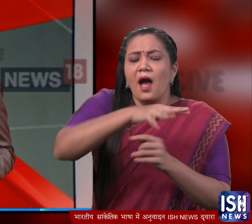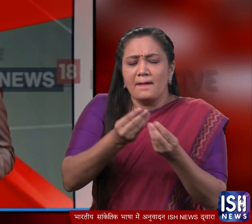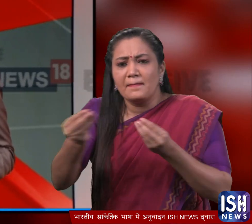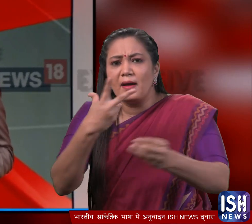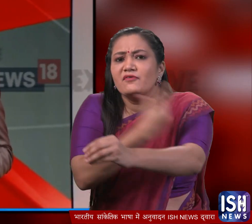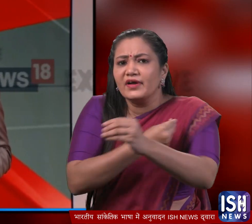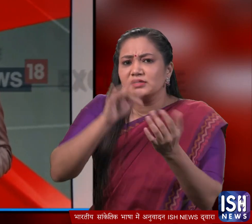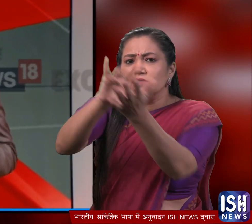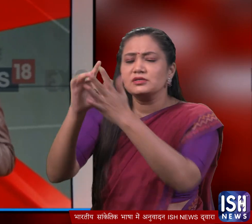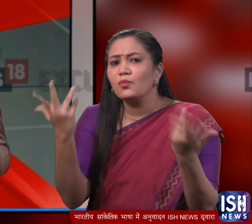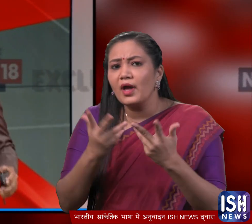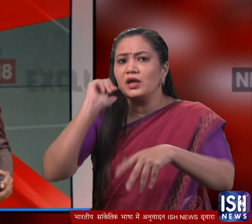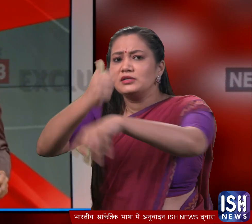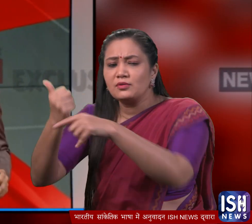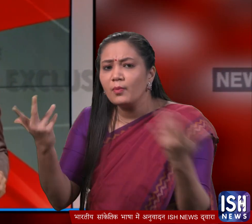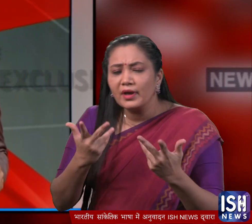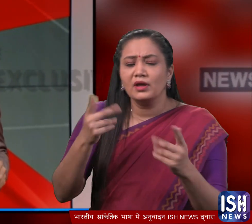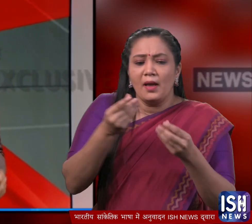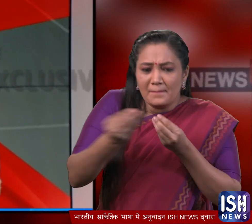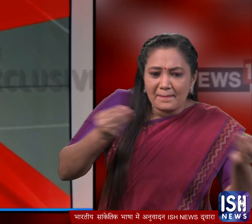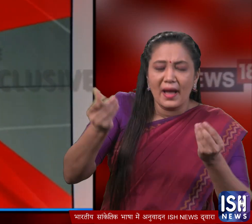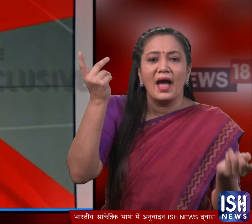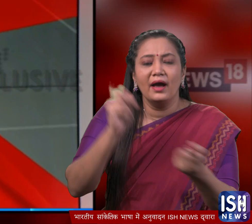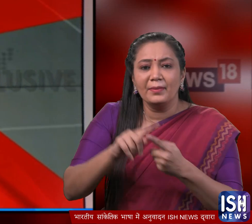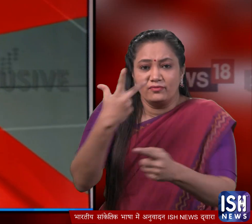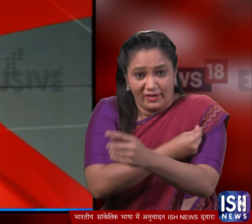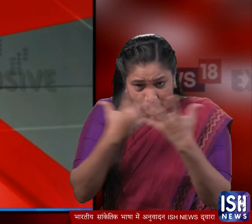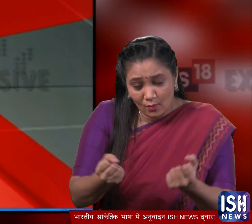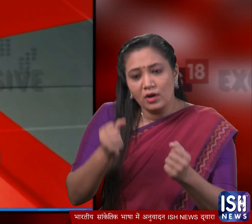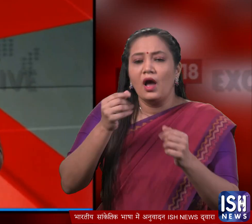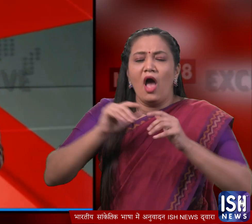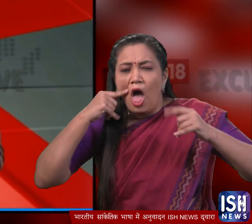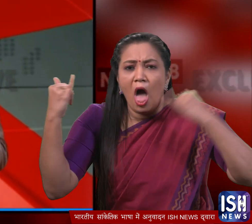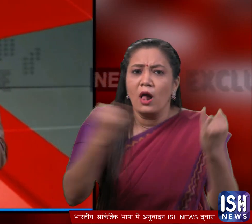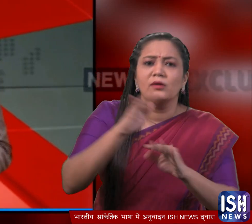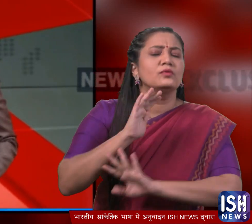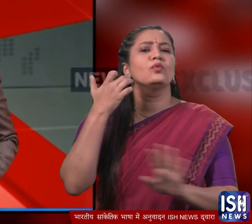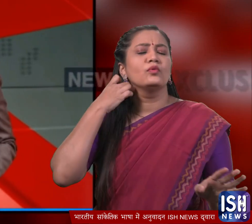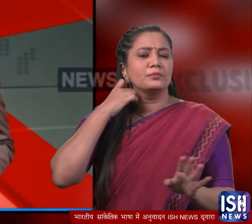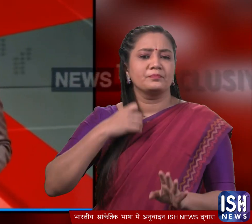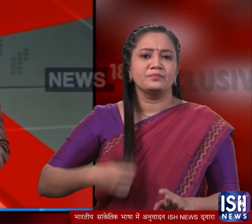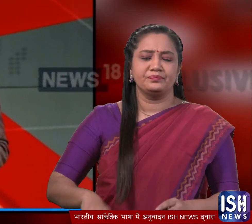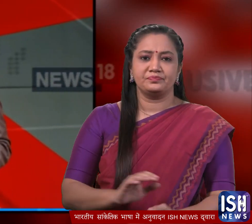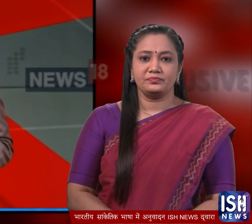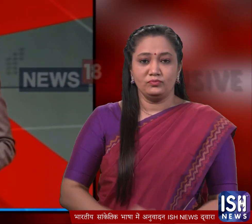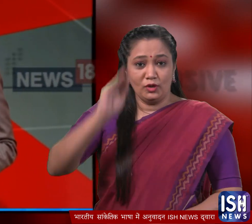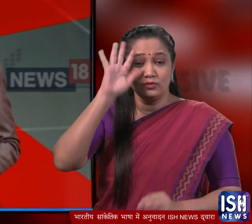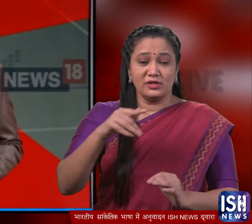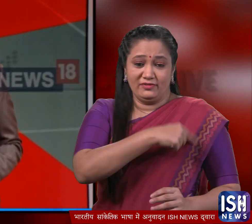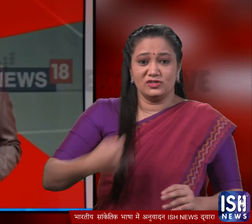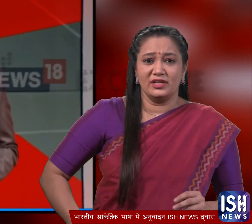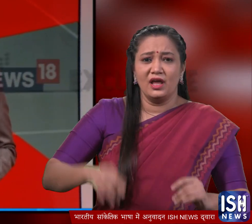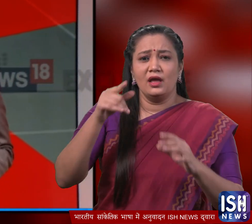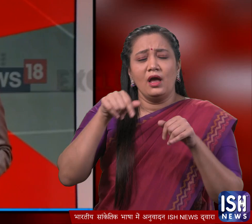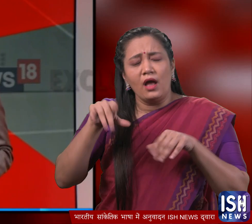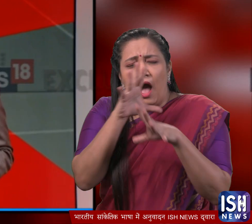में वैक्सीनेशन सेंटर कहां खुले, ताकि आसपास रहने वालों को वैक्सीन लगवाने के लिए इधर उधर न भटकना पड़े। खबर है कि